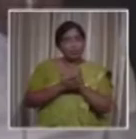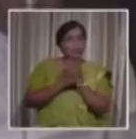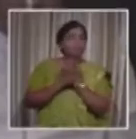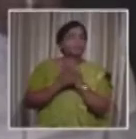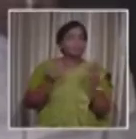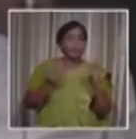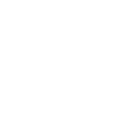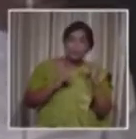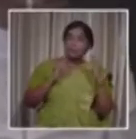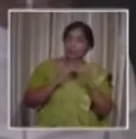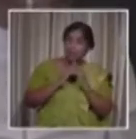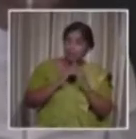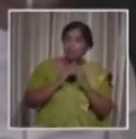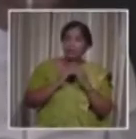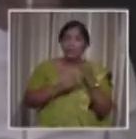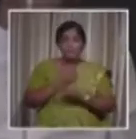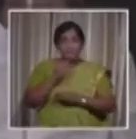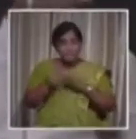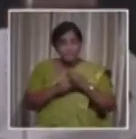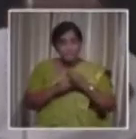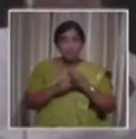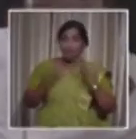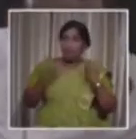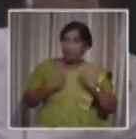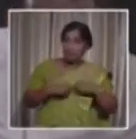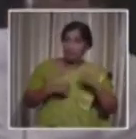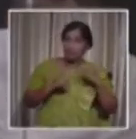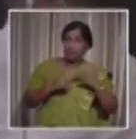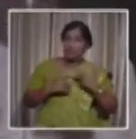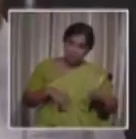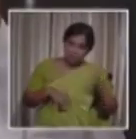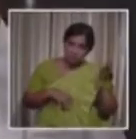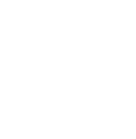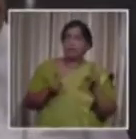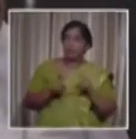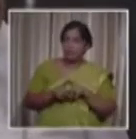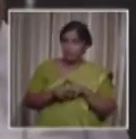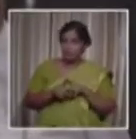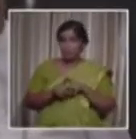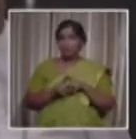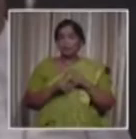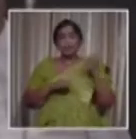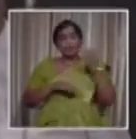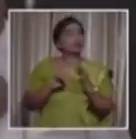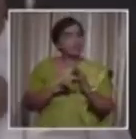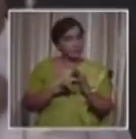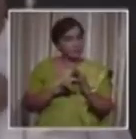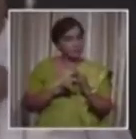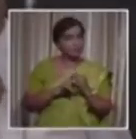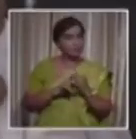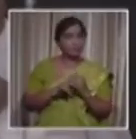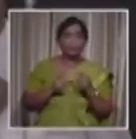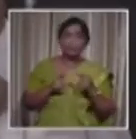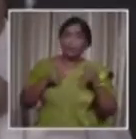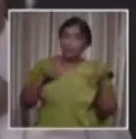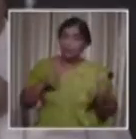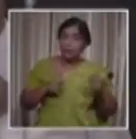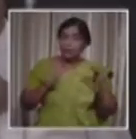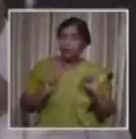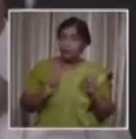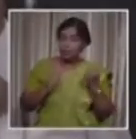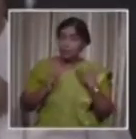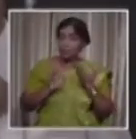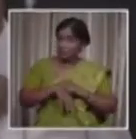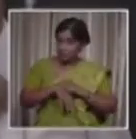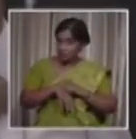තියෙනවා. සමහරුන්ගේ දේපල ව්‍යාපාරික ස්ථාන අහිමි වෙලා තියෙනවා. සමහරුගේ ජීවිතත් අහිමි වෙලා තියෙනවා. එතර කරු මූලාසනේ mantriතුමනි විපක්ෂයේ උත්සාහ කරා පහුගිය